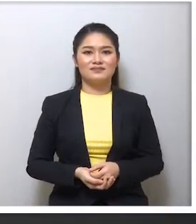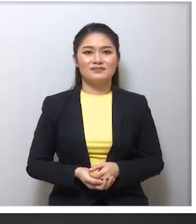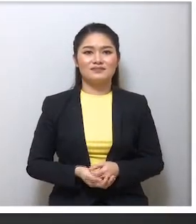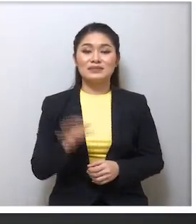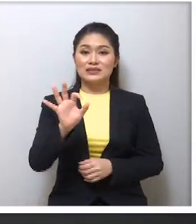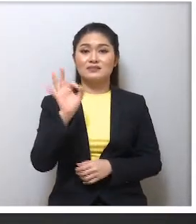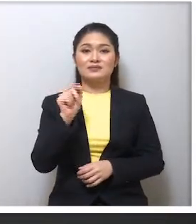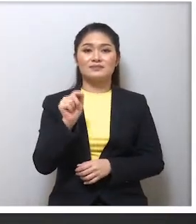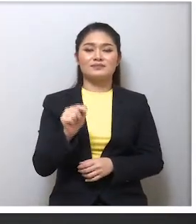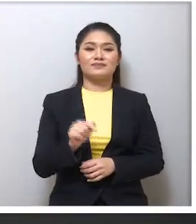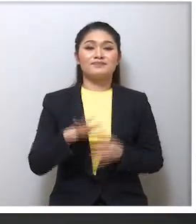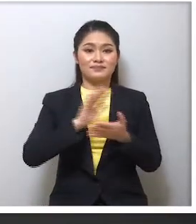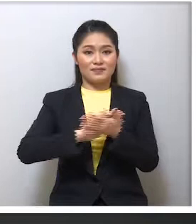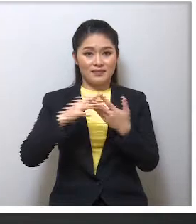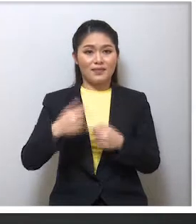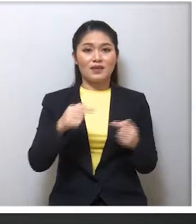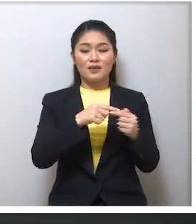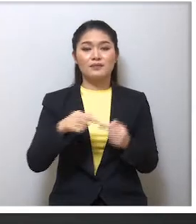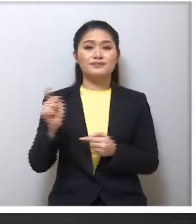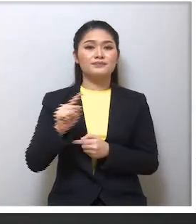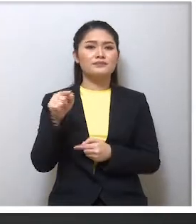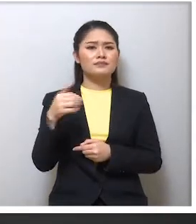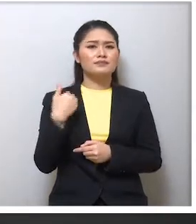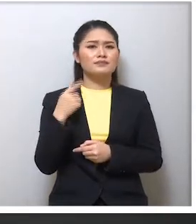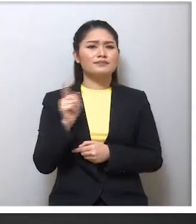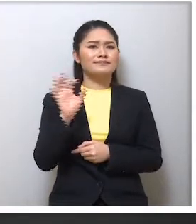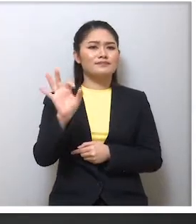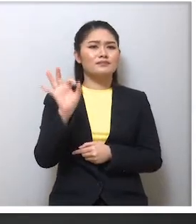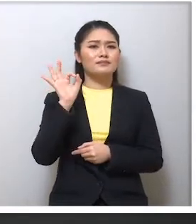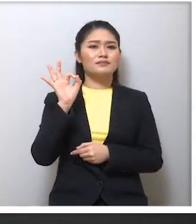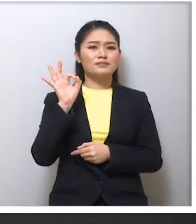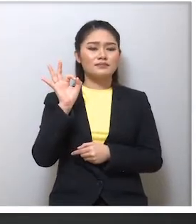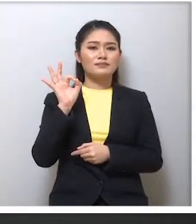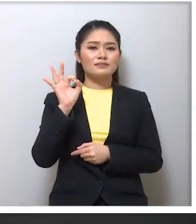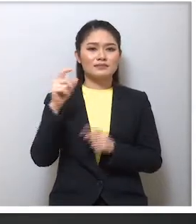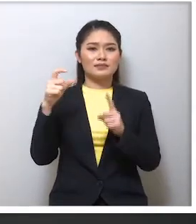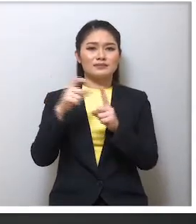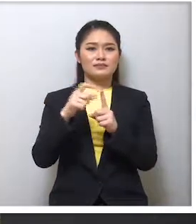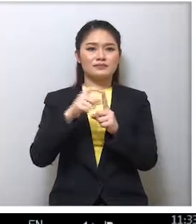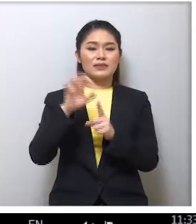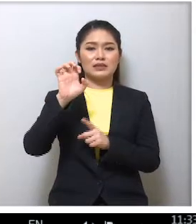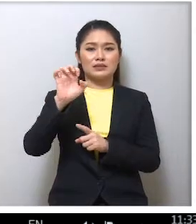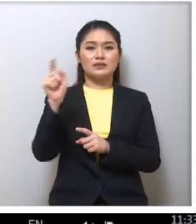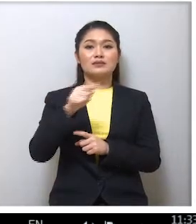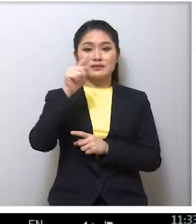เลือก Modify จากนั้นที่ modify list เนี่ยให้เลือกคำว่า extrude